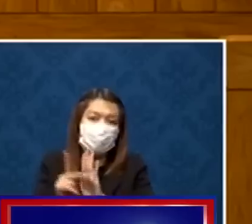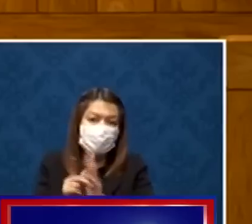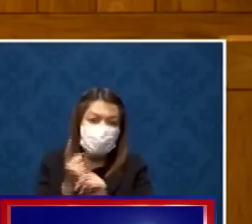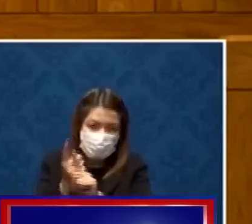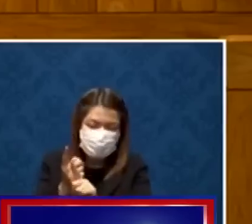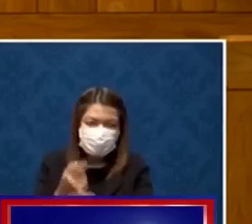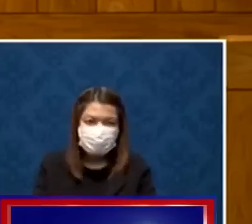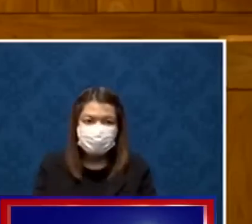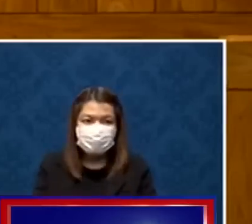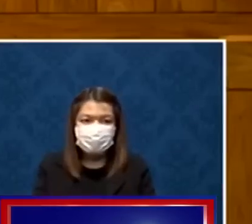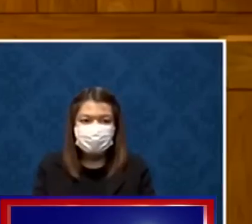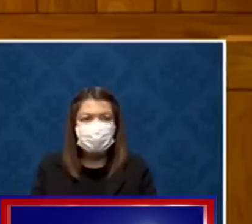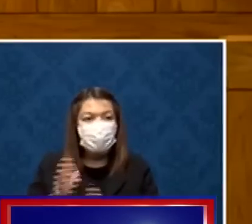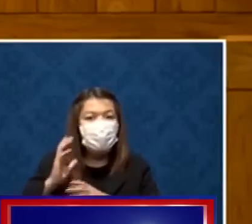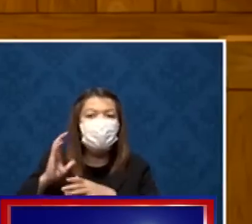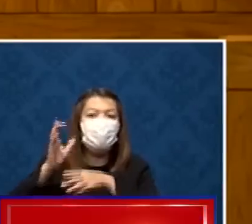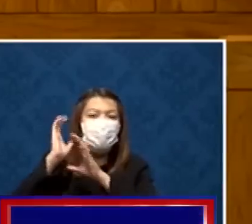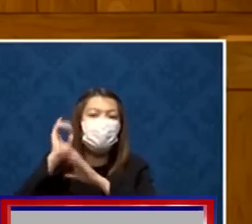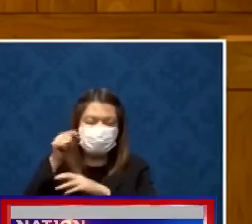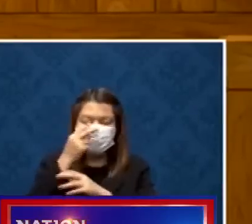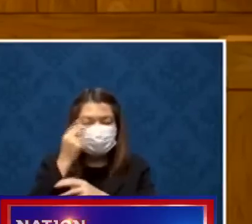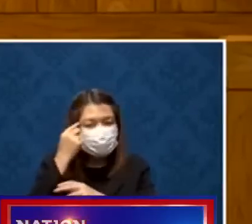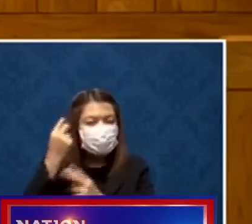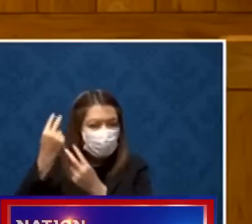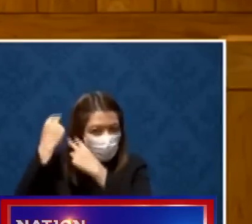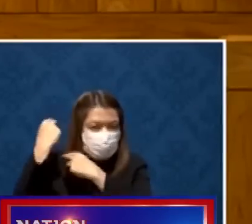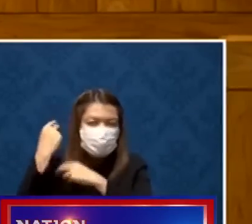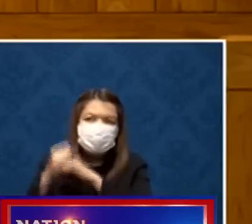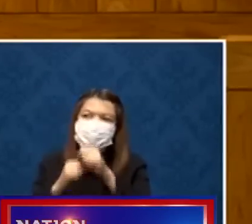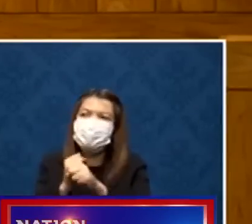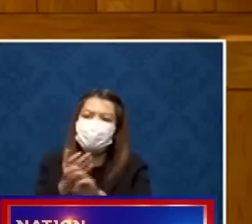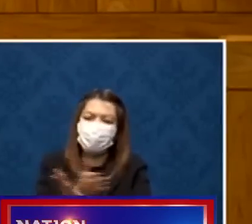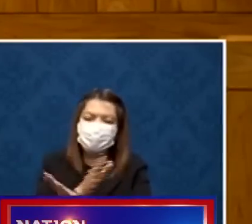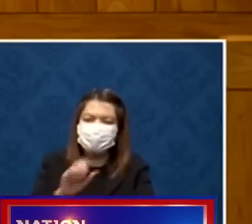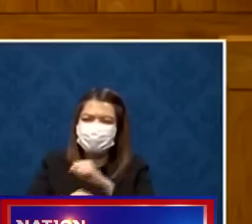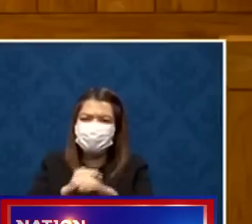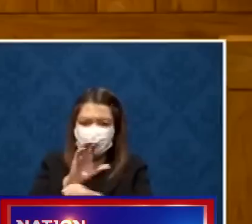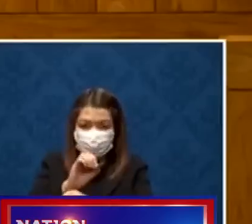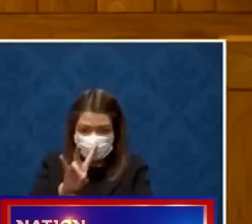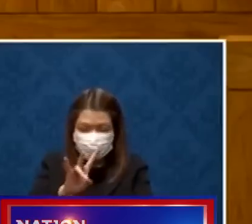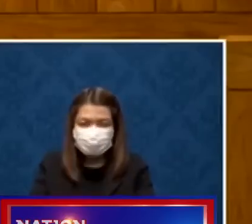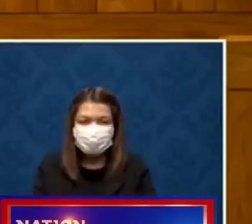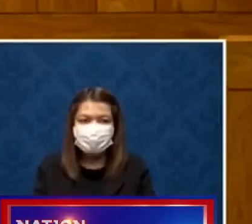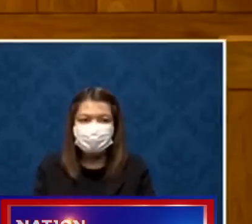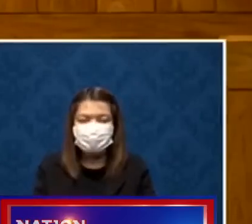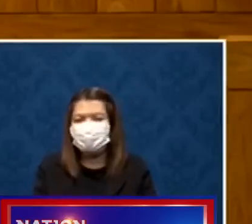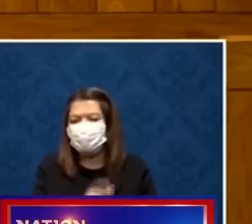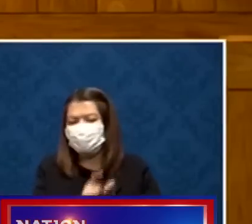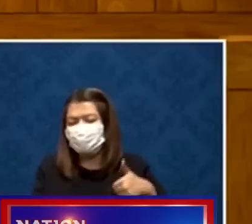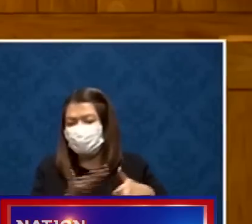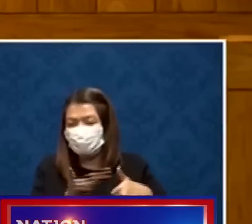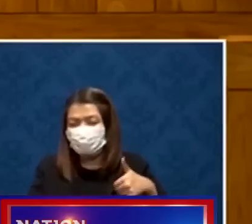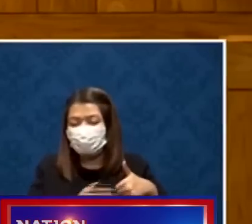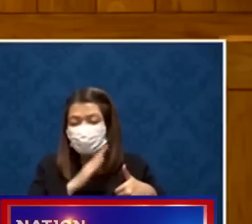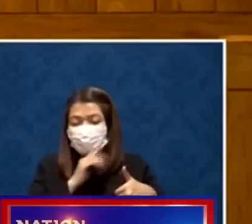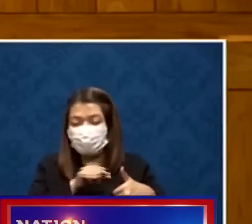ฮะเขาจะตัดเป็นฉากฉากฉากฉากฉากฉากฉากเอารอยแผลเป็นนะฮะจากเต็มตัวของพลเอกประยุ